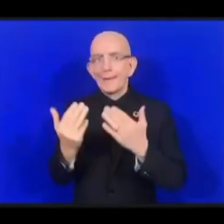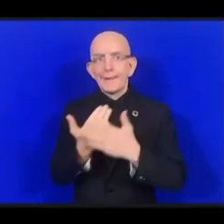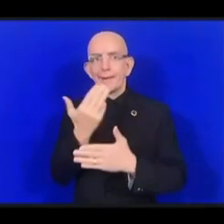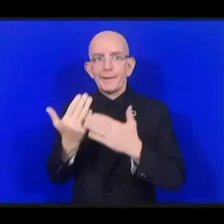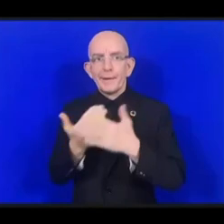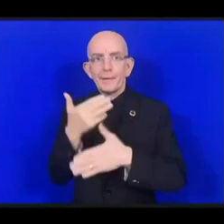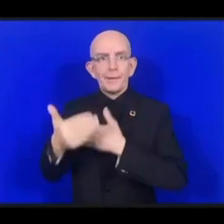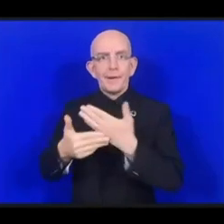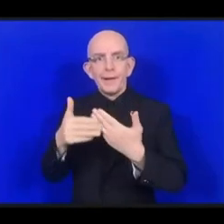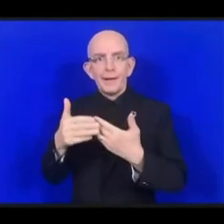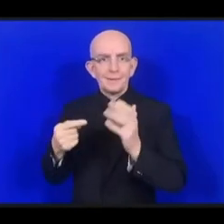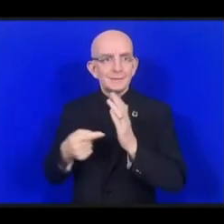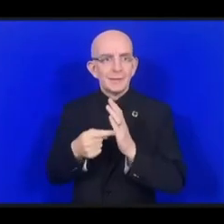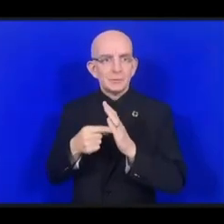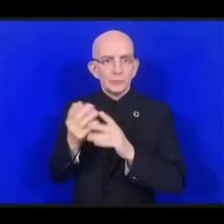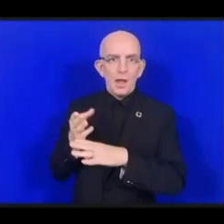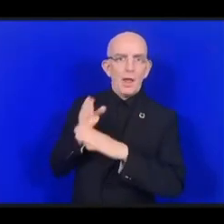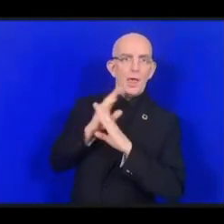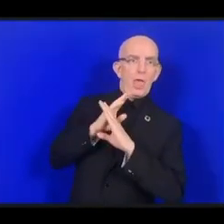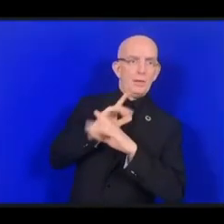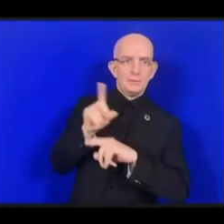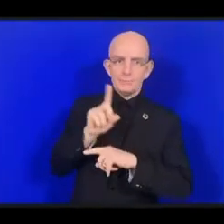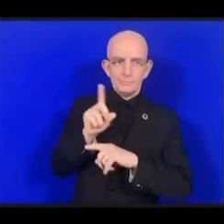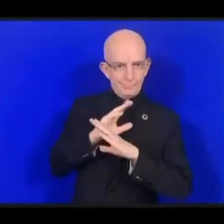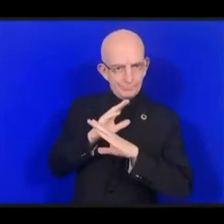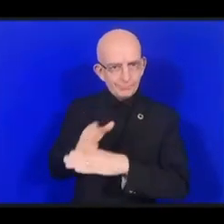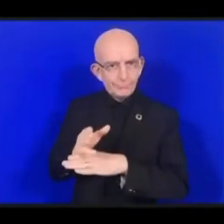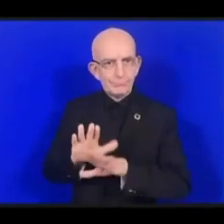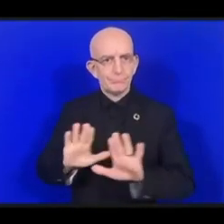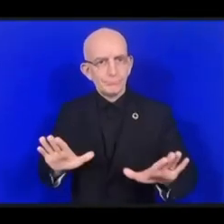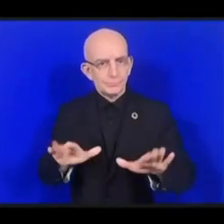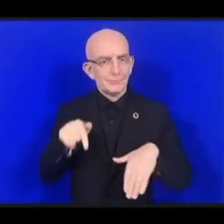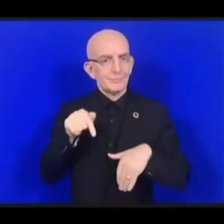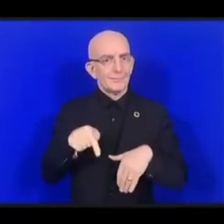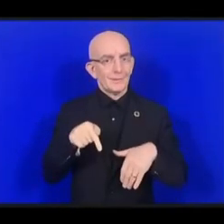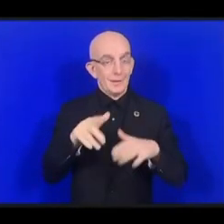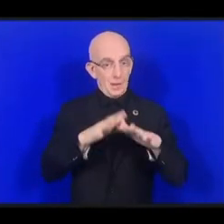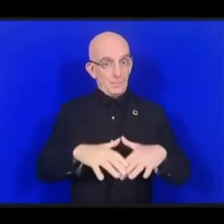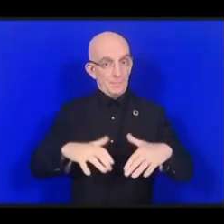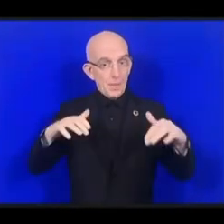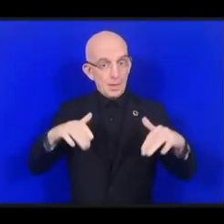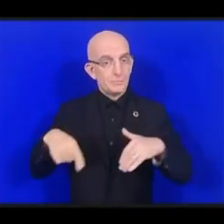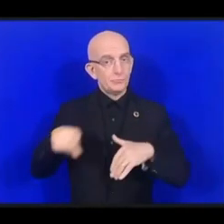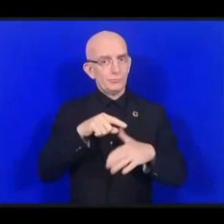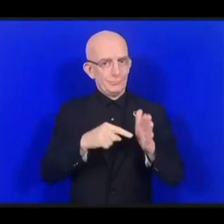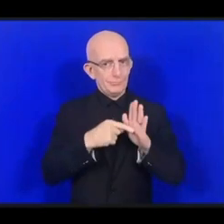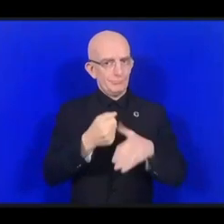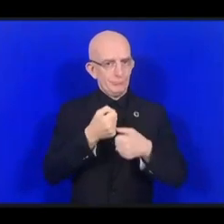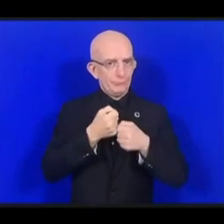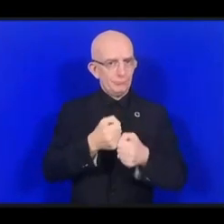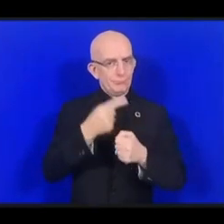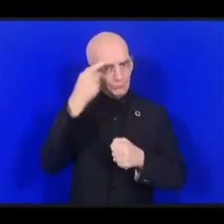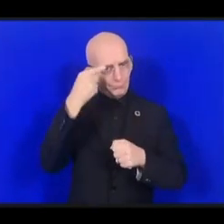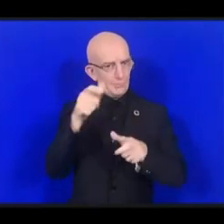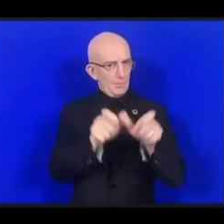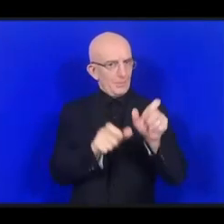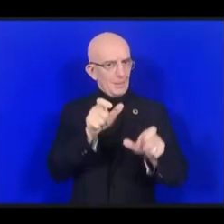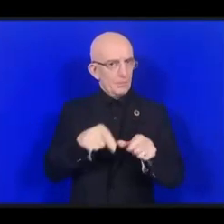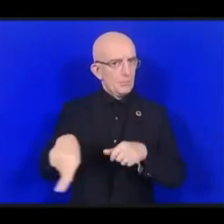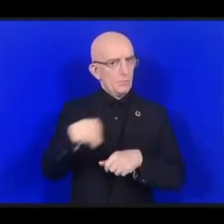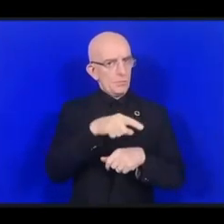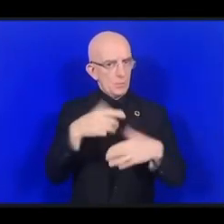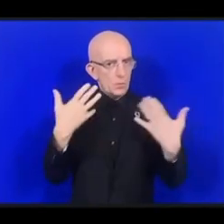者として適切な法制を作るためのフレームワークというものを